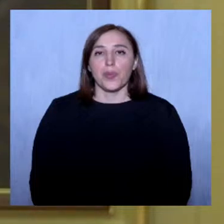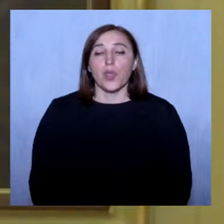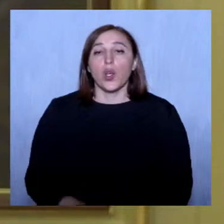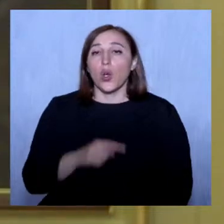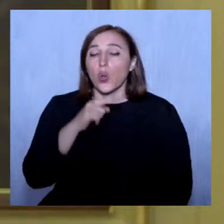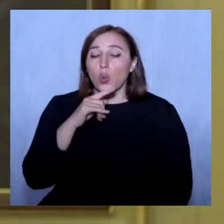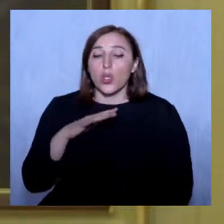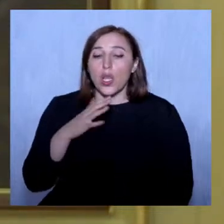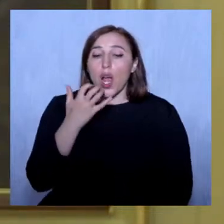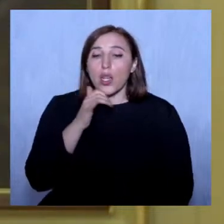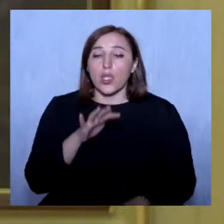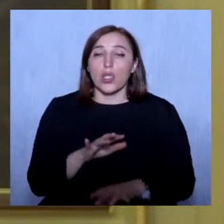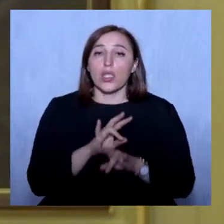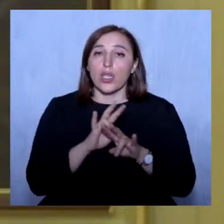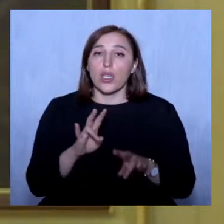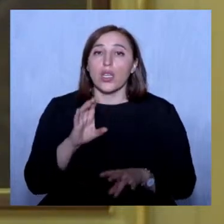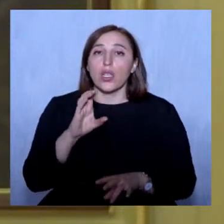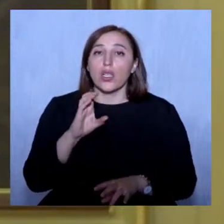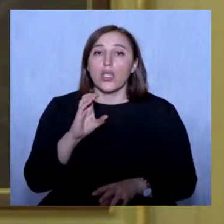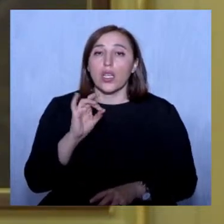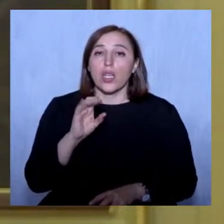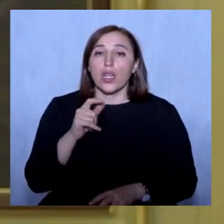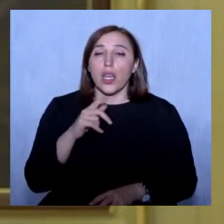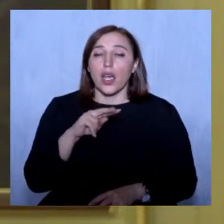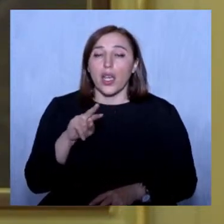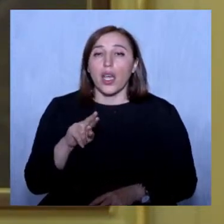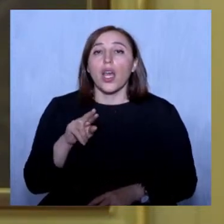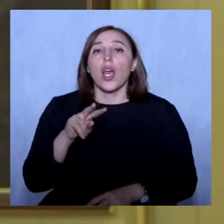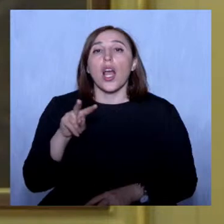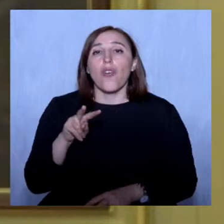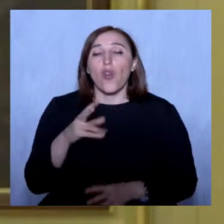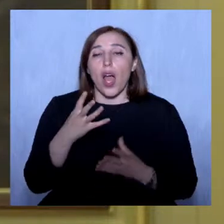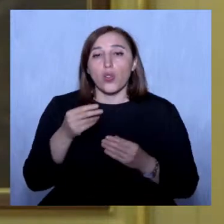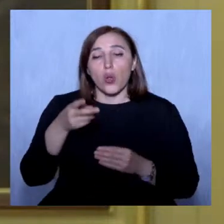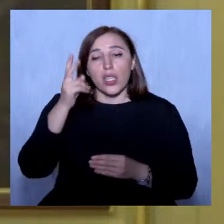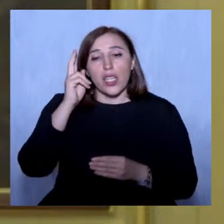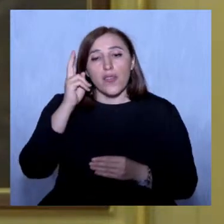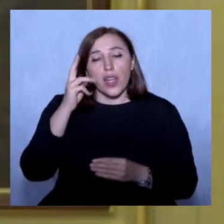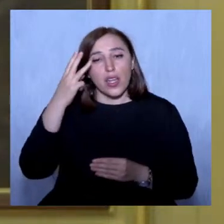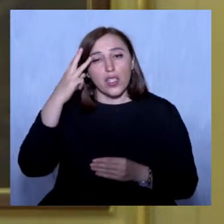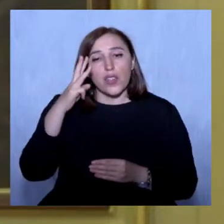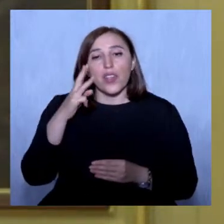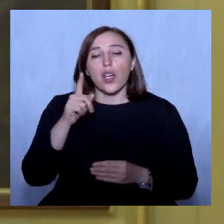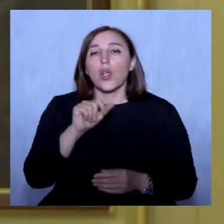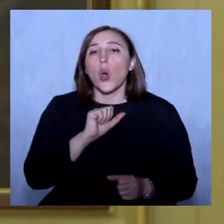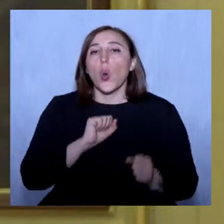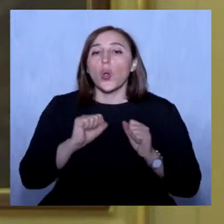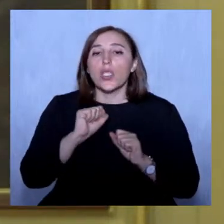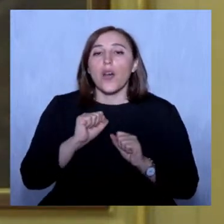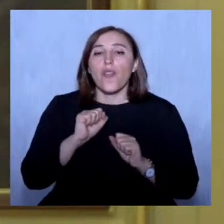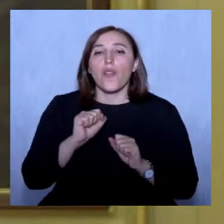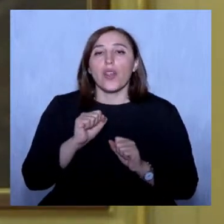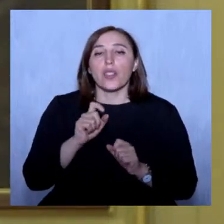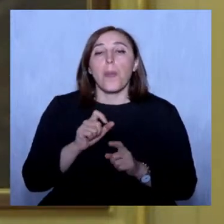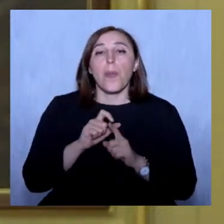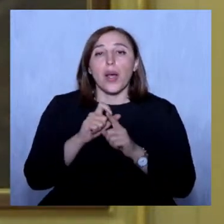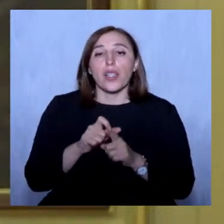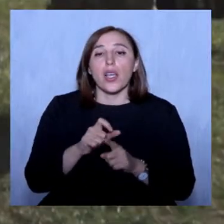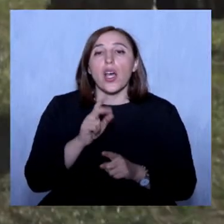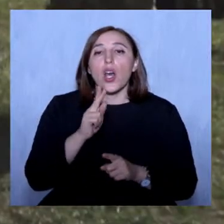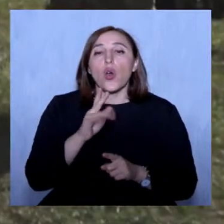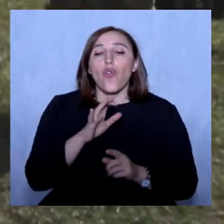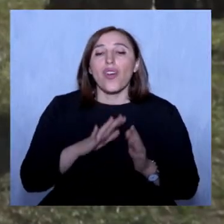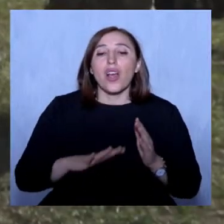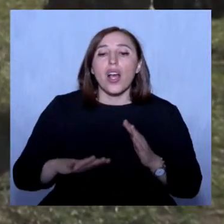Հուսաստանի արդ գործ նխարար Սերգի լավրովը այսօր դիվանեքի տորեն խոսապեց ուղիղ պատասխանել հարավայեն կովկասում վերջին